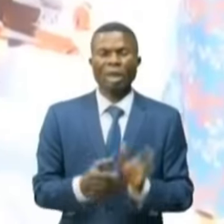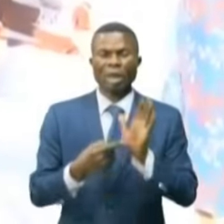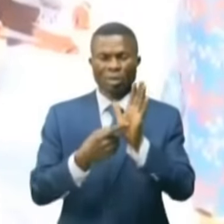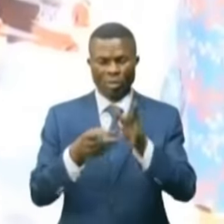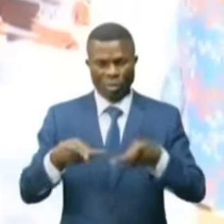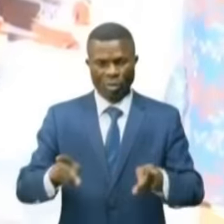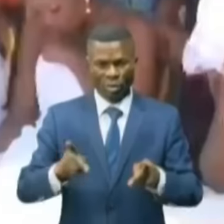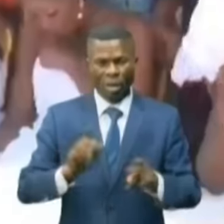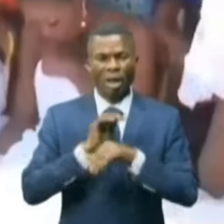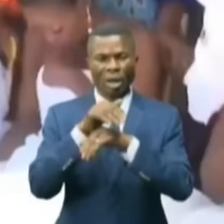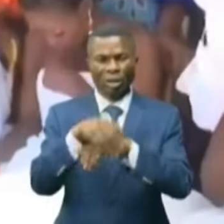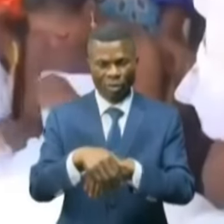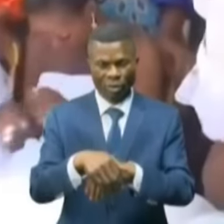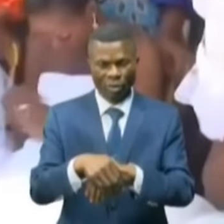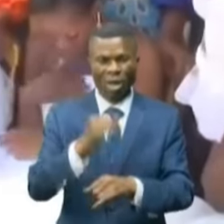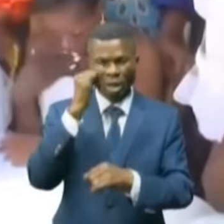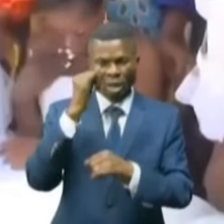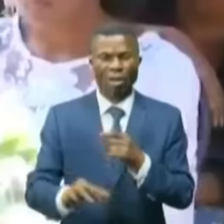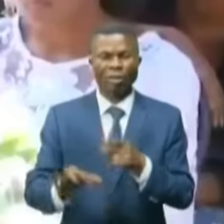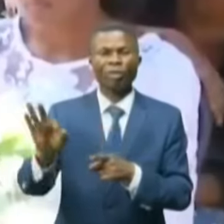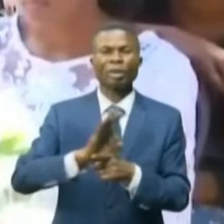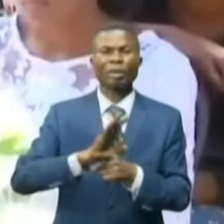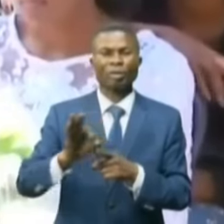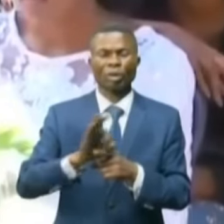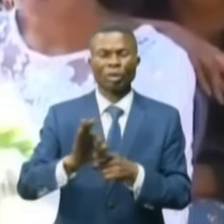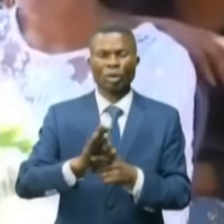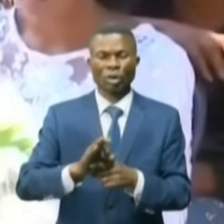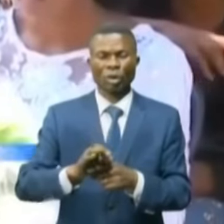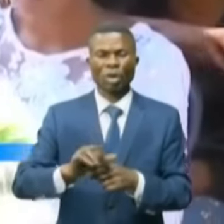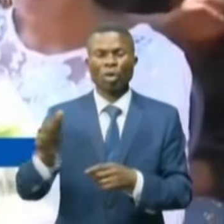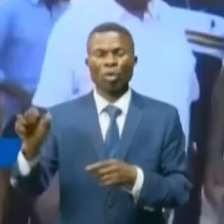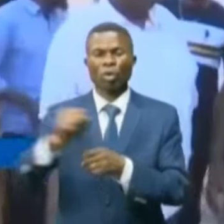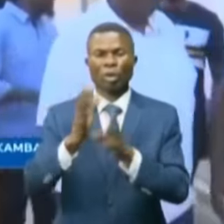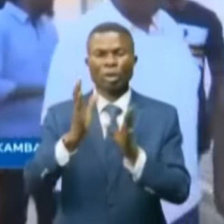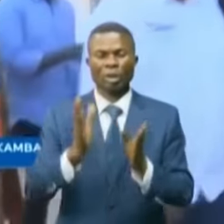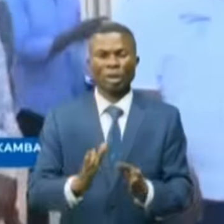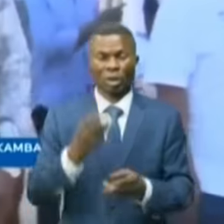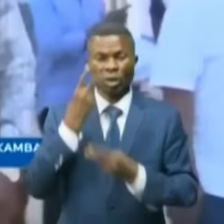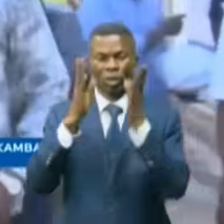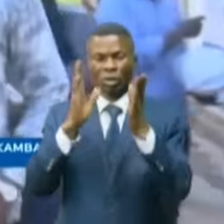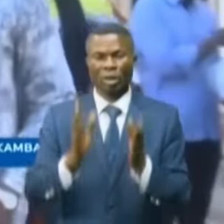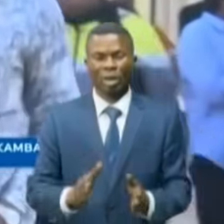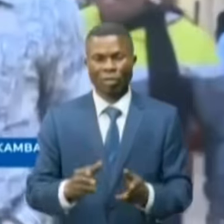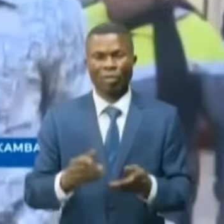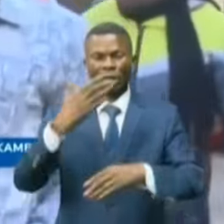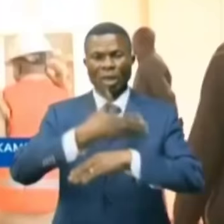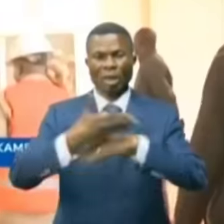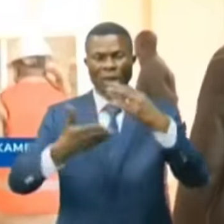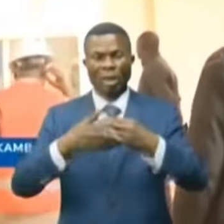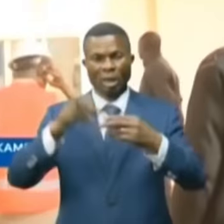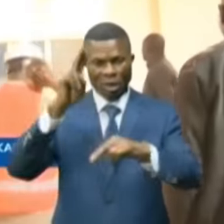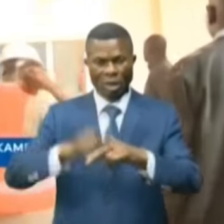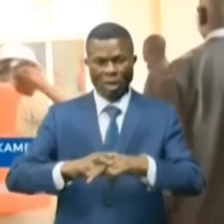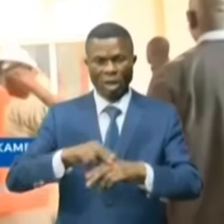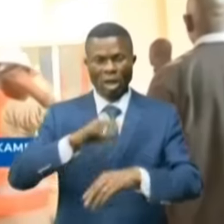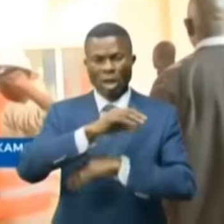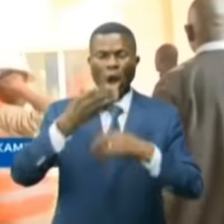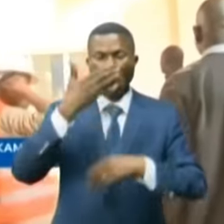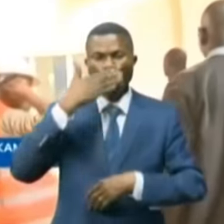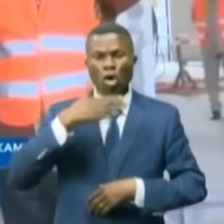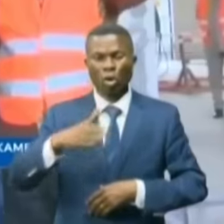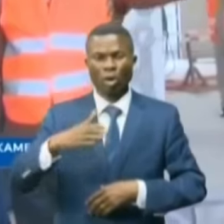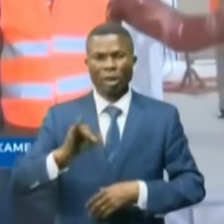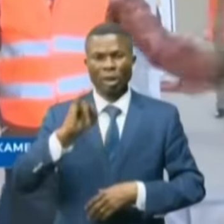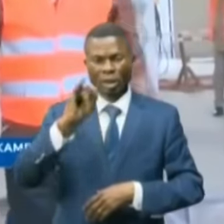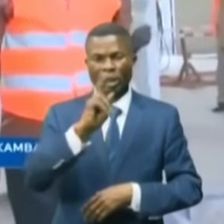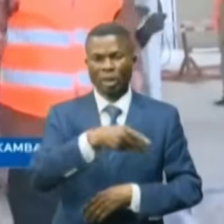de participer à la fin de formation de certains stagiaires et de visiter les chantiers devant habiter le centre hospitalier de